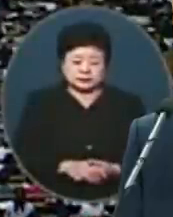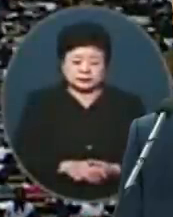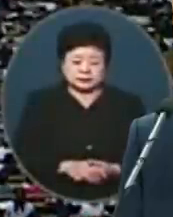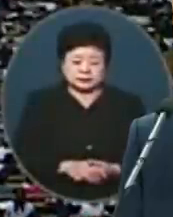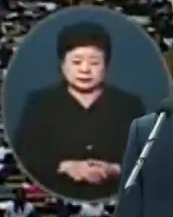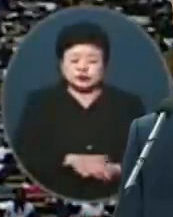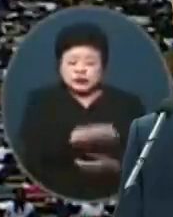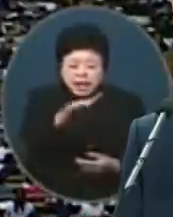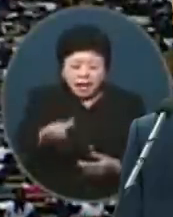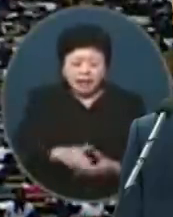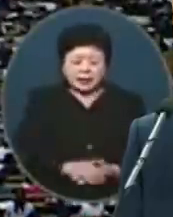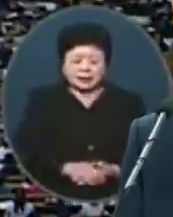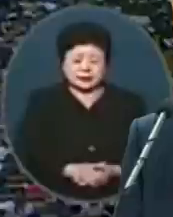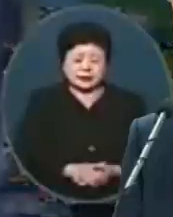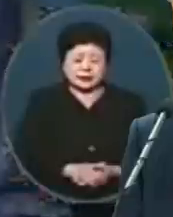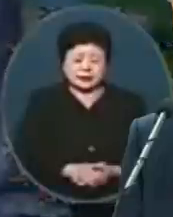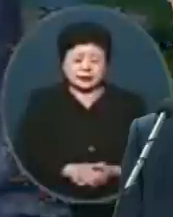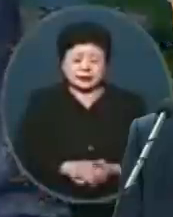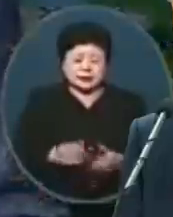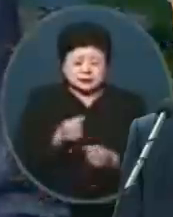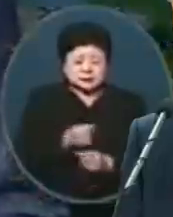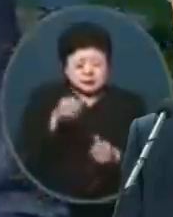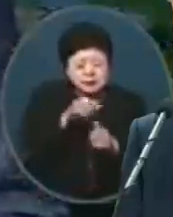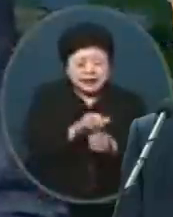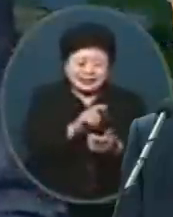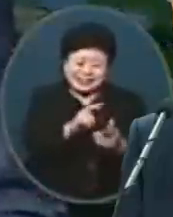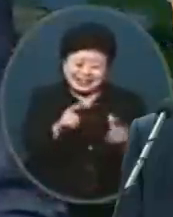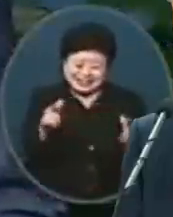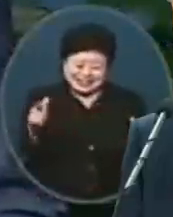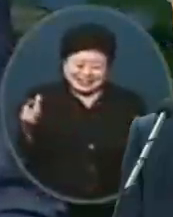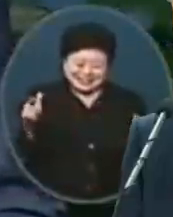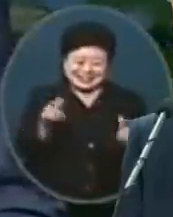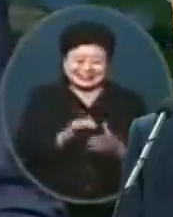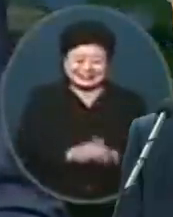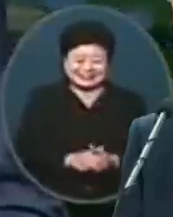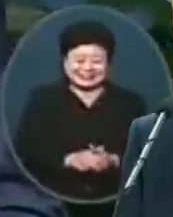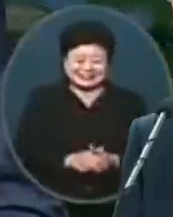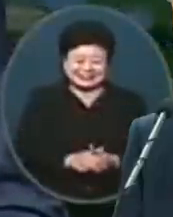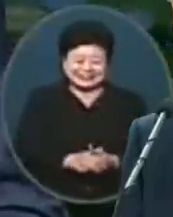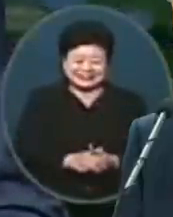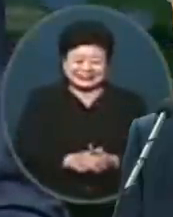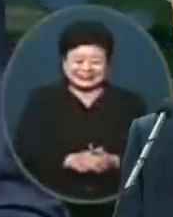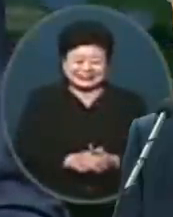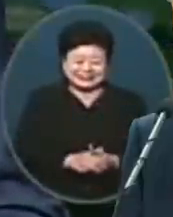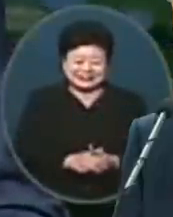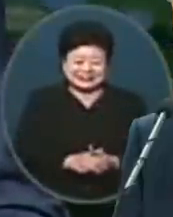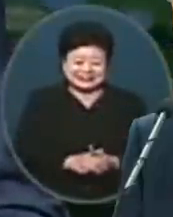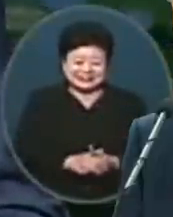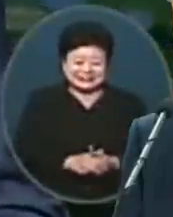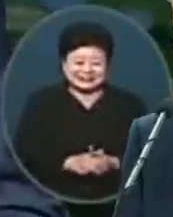그런데 우리가 짐을 좀처럼 맡기지 않습니다. 한국에